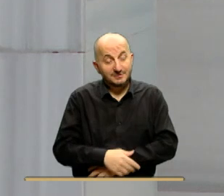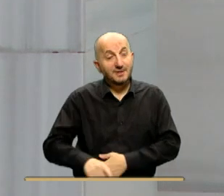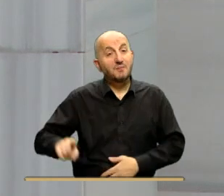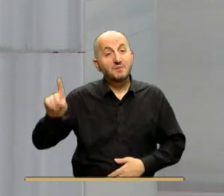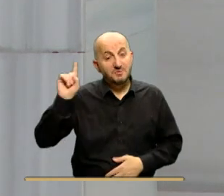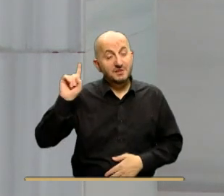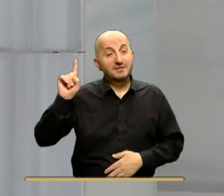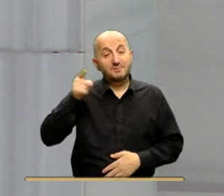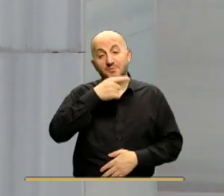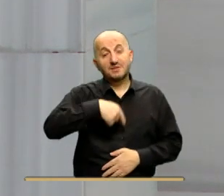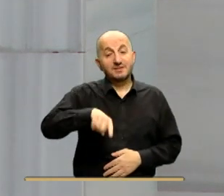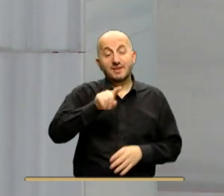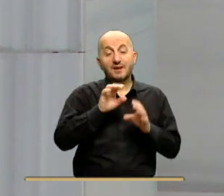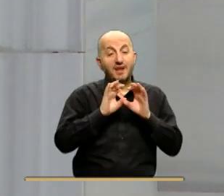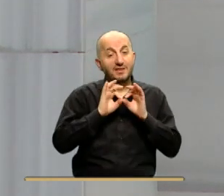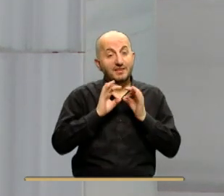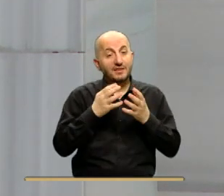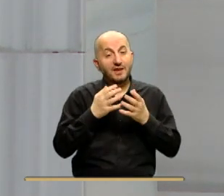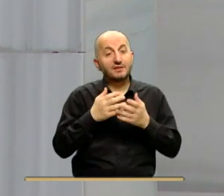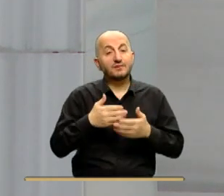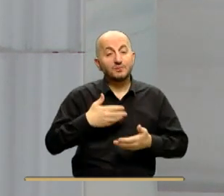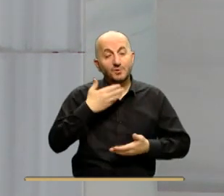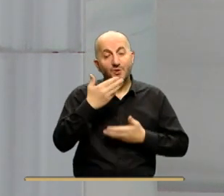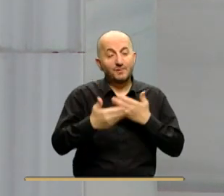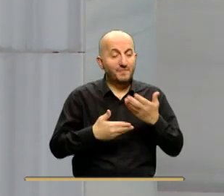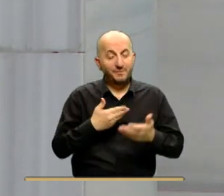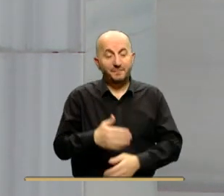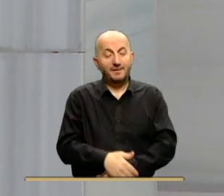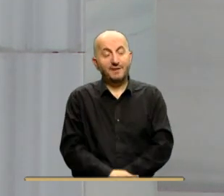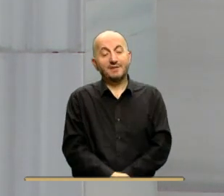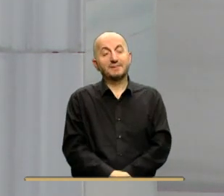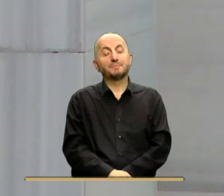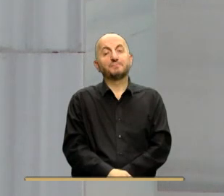Rabbimiz bize neyi salık veriyor, tavsiye ediyor.